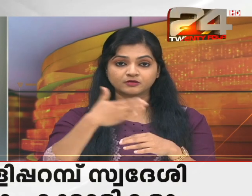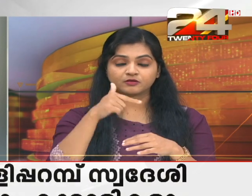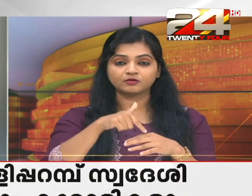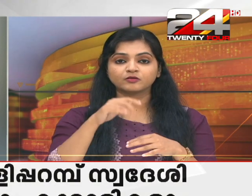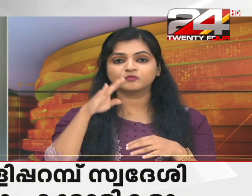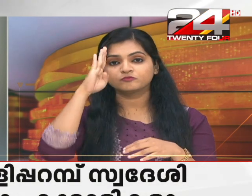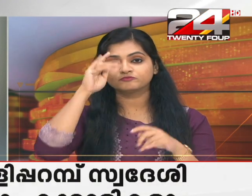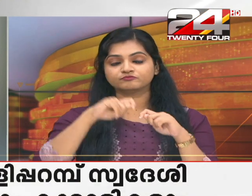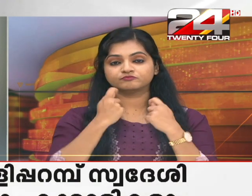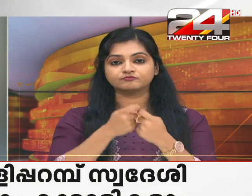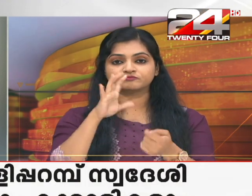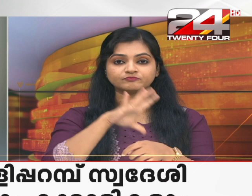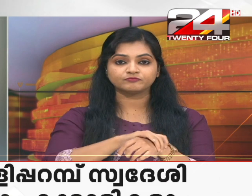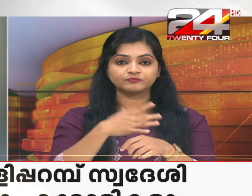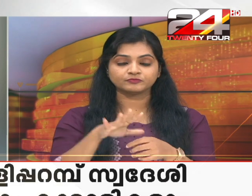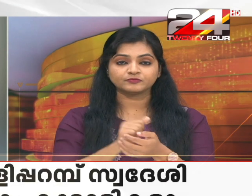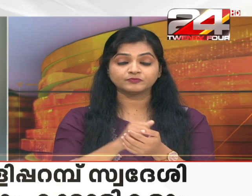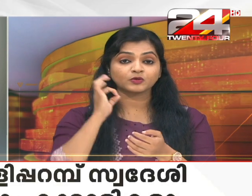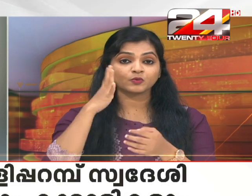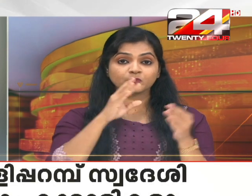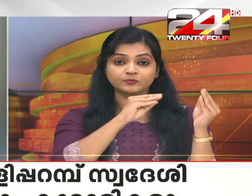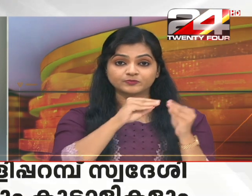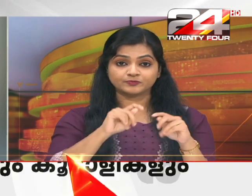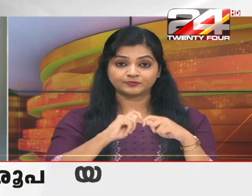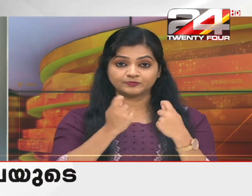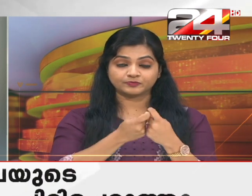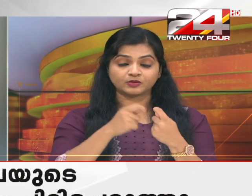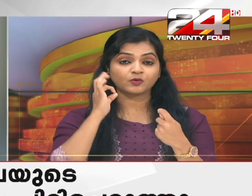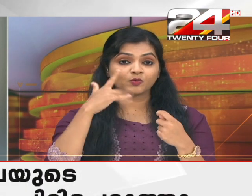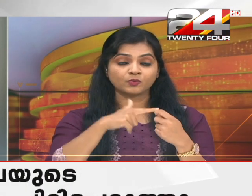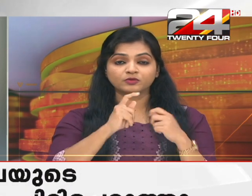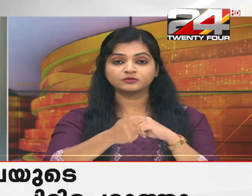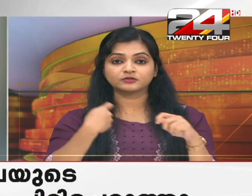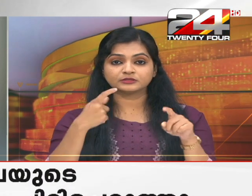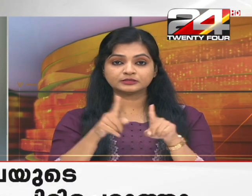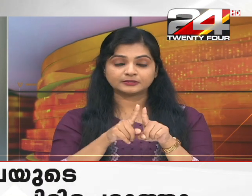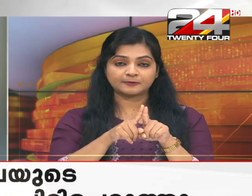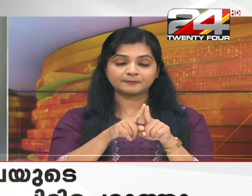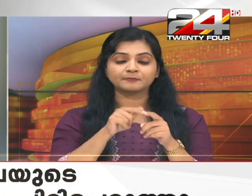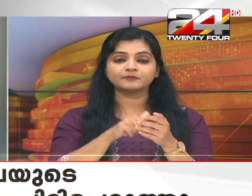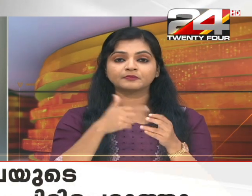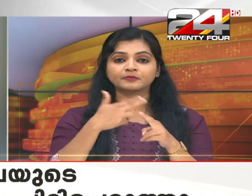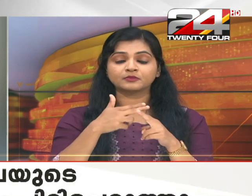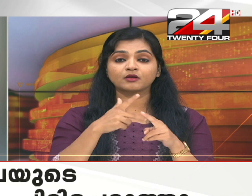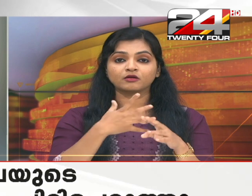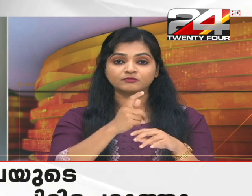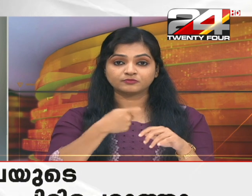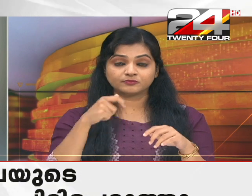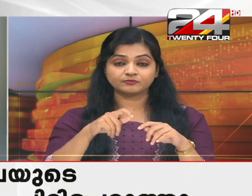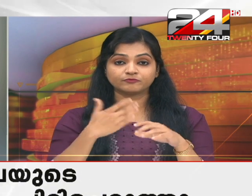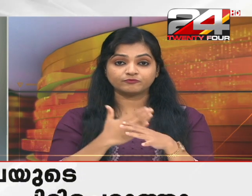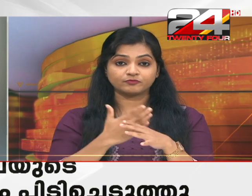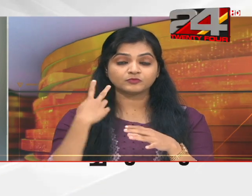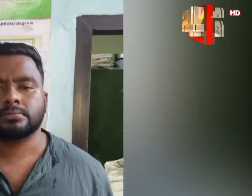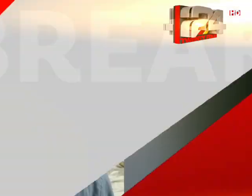ഏറ്റവും പ്രധാനപ്പെട്ടത് ഈ ഒരു സ്വർണം കൊണ്ടുവരുന്ന സംഘത്തിൽ നിന്നും സ്വർണം തട്ടിയെടുക്കുന്ന സംഘം, അതായത് പൊട്ടിക്കൽ എന്നാണ് ഈ ഒരു സംഘത്തെ അറിയപ്പെടുന്നത്. അവരുടെ പ്രവർത്തനം കഴിഞ്ഞ